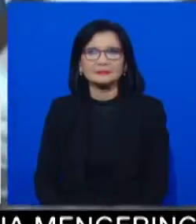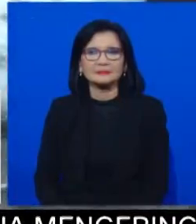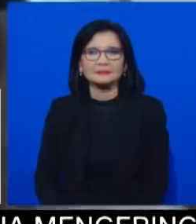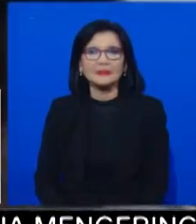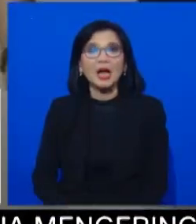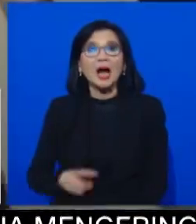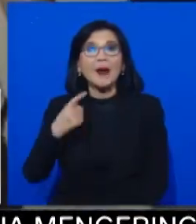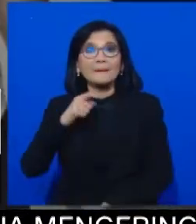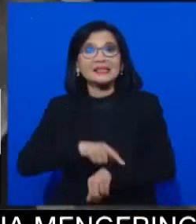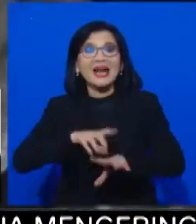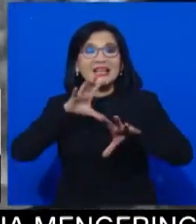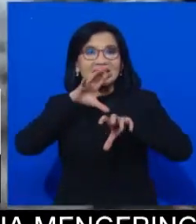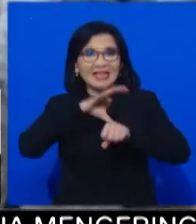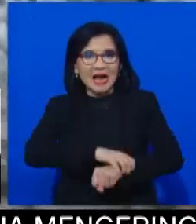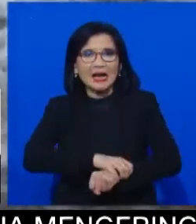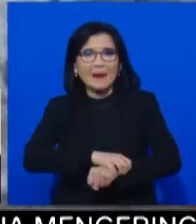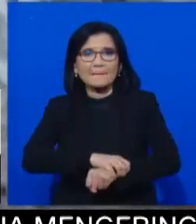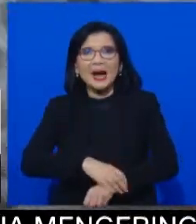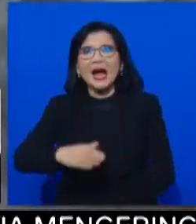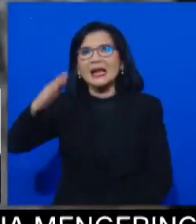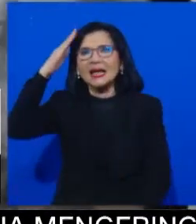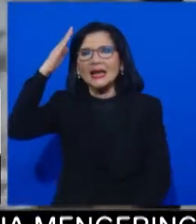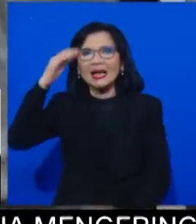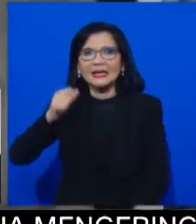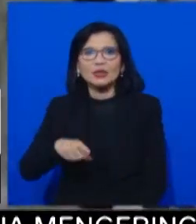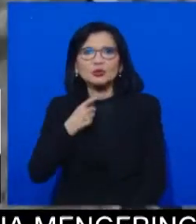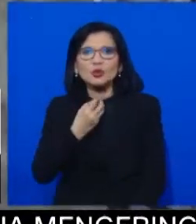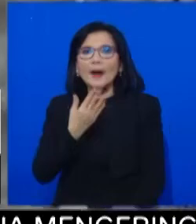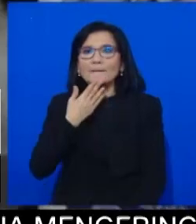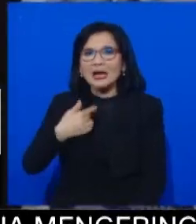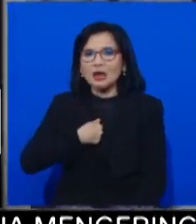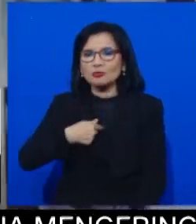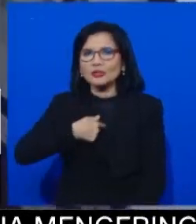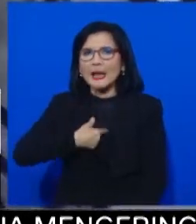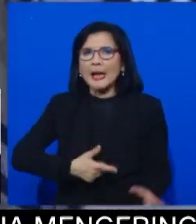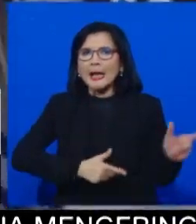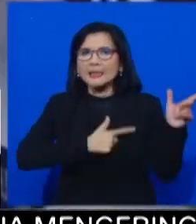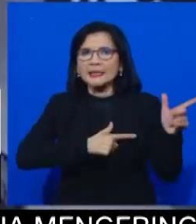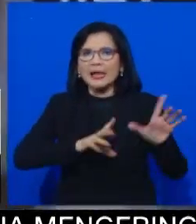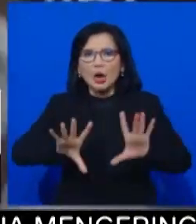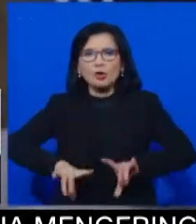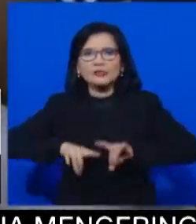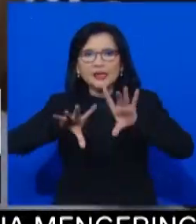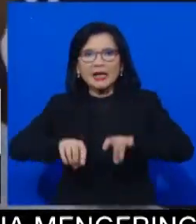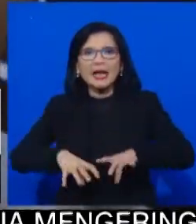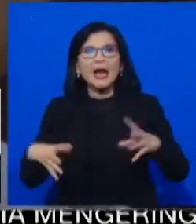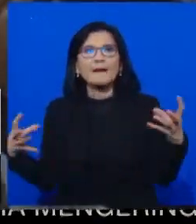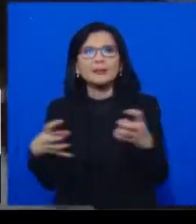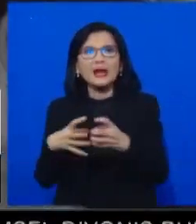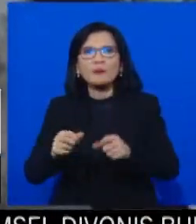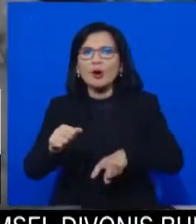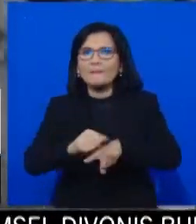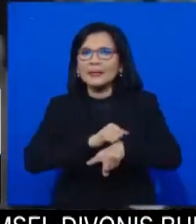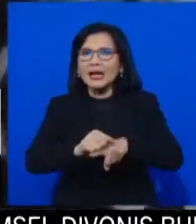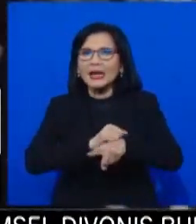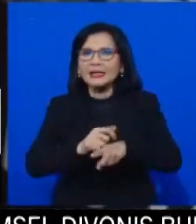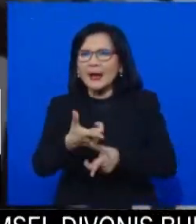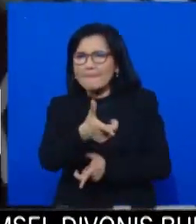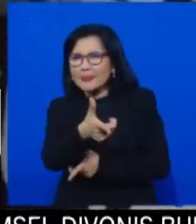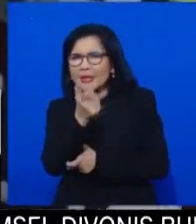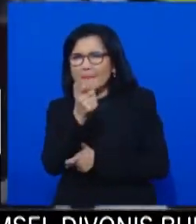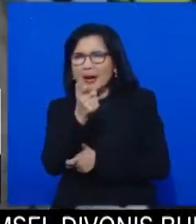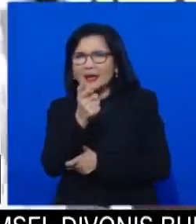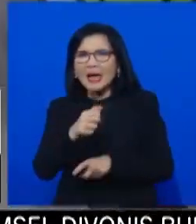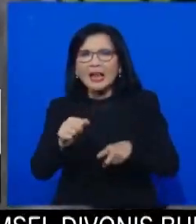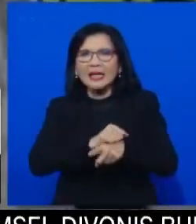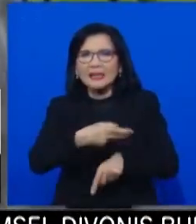Saat ditangkap pada Selasa, pria WNA ini mengaku sebagai tentara Australia yang sedang bergabung dalam pelatihan menjadi penembak jitu di